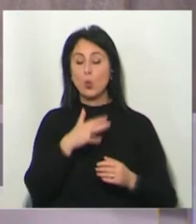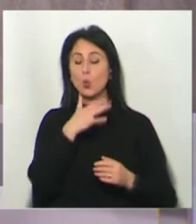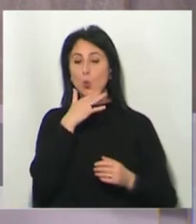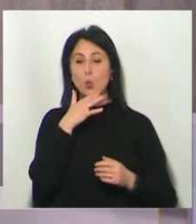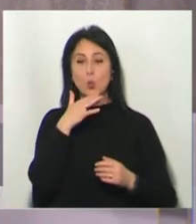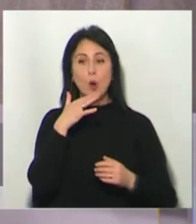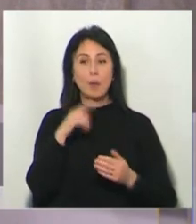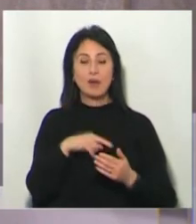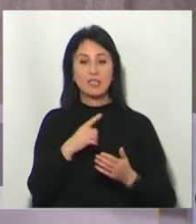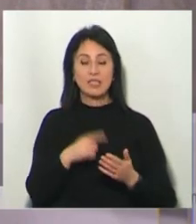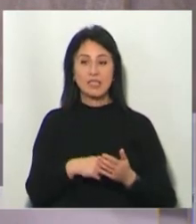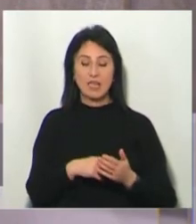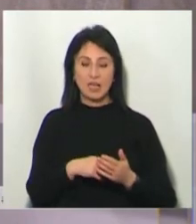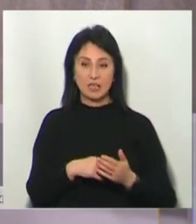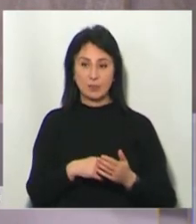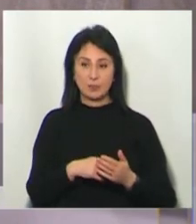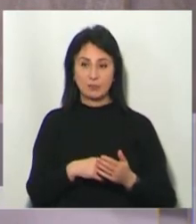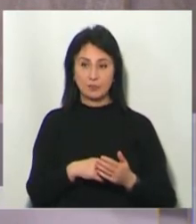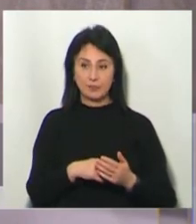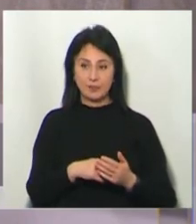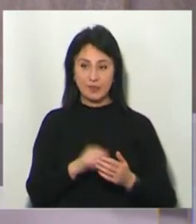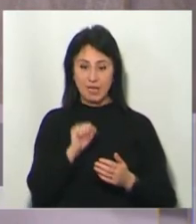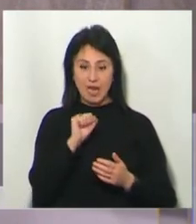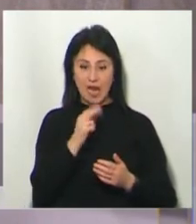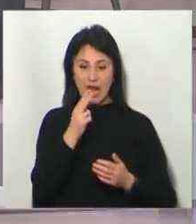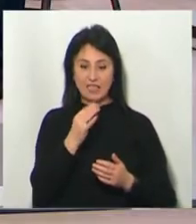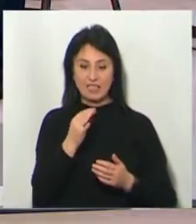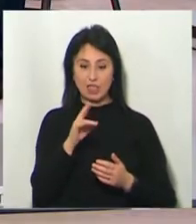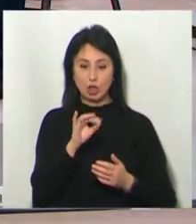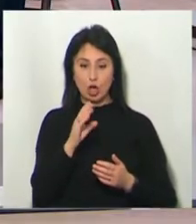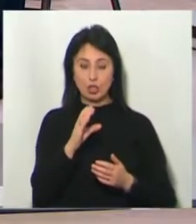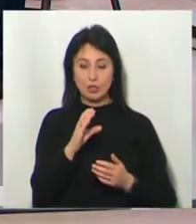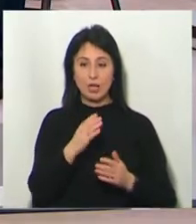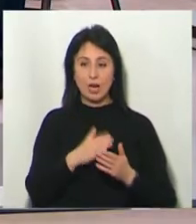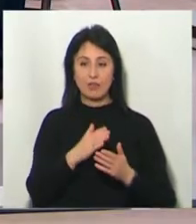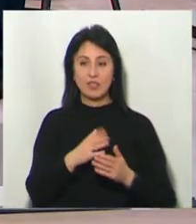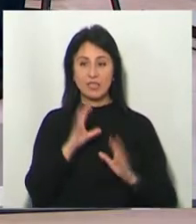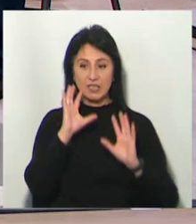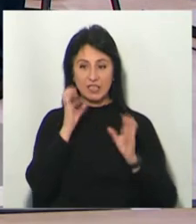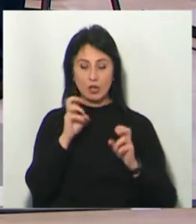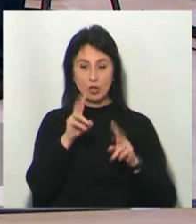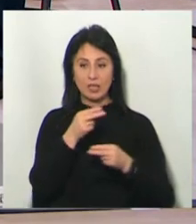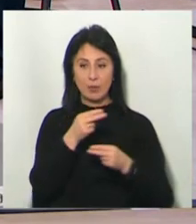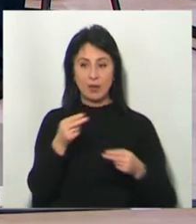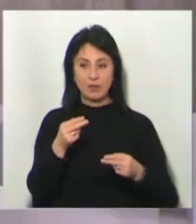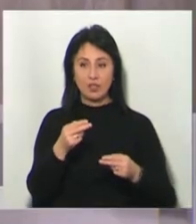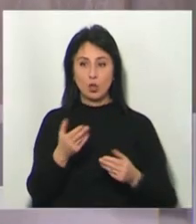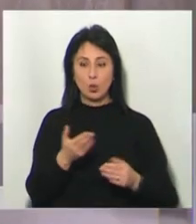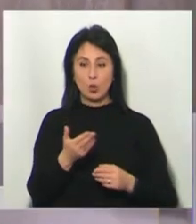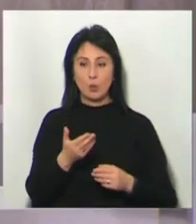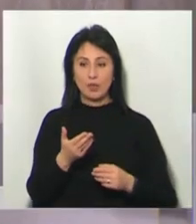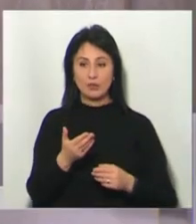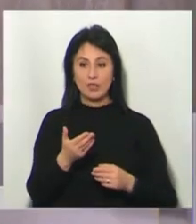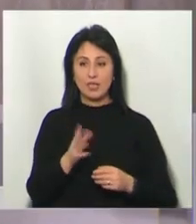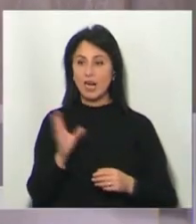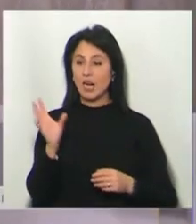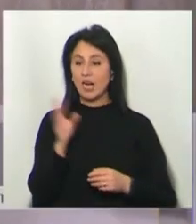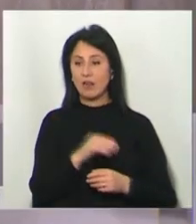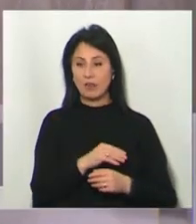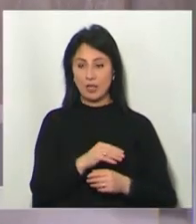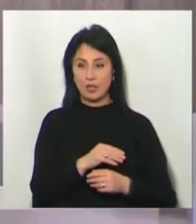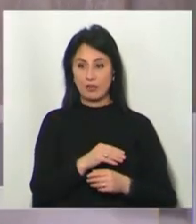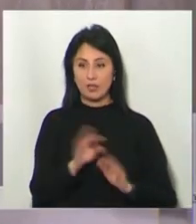Უამრავი საკითხი, რომელიც ანუ აციდოზისკენ მიდრეკილება, რომელიც ძალიან სერიოზული თემაა და რომელიც